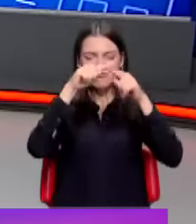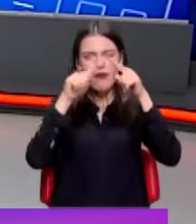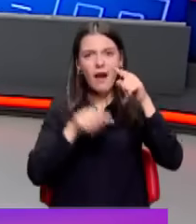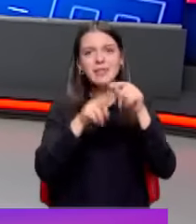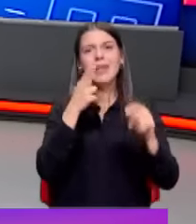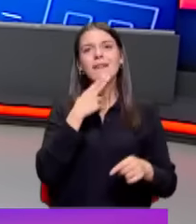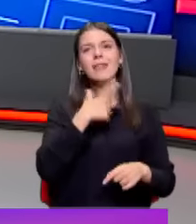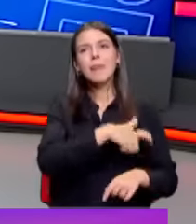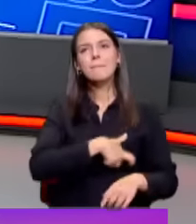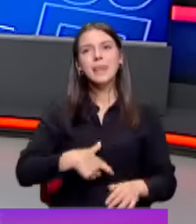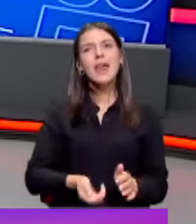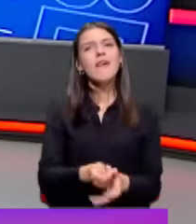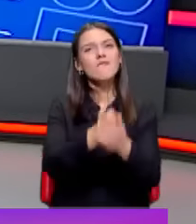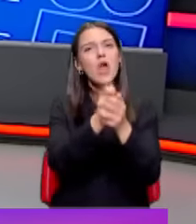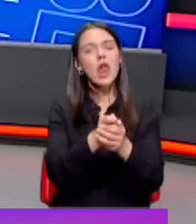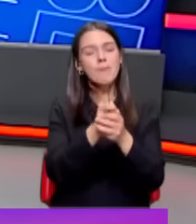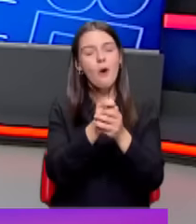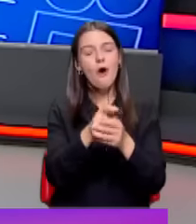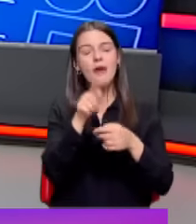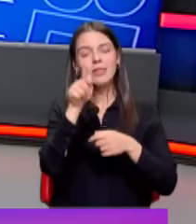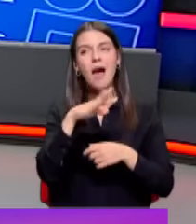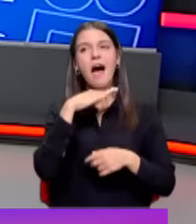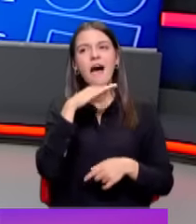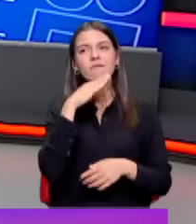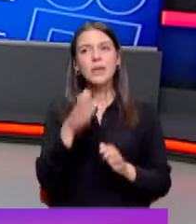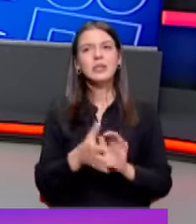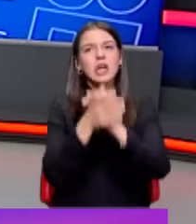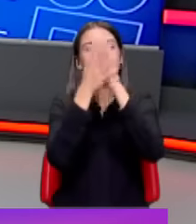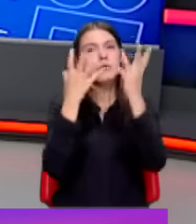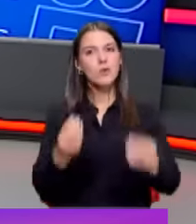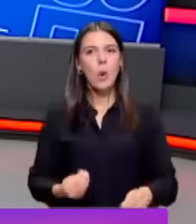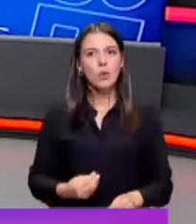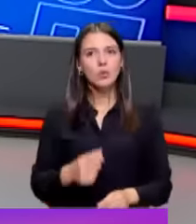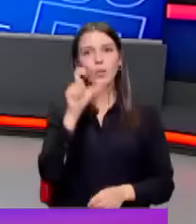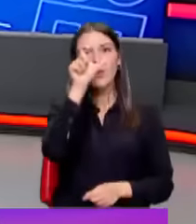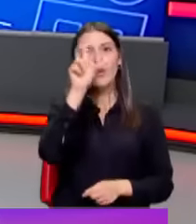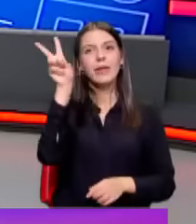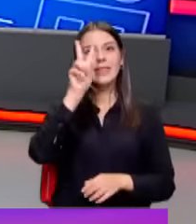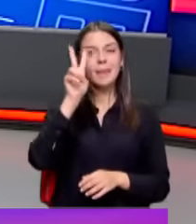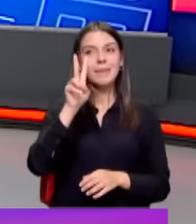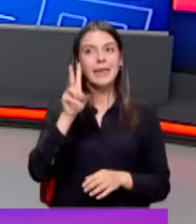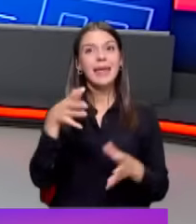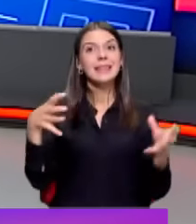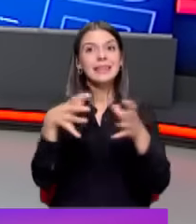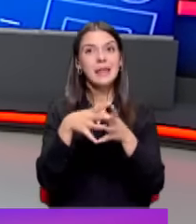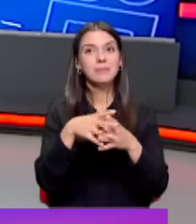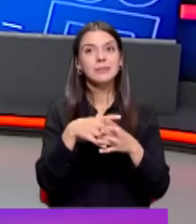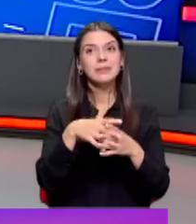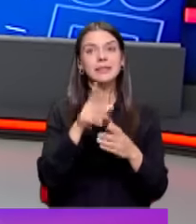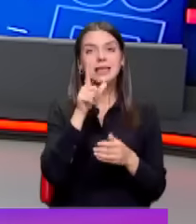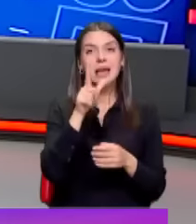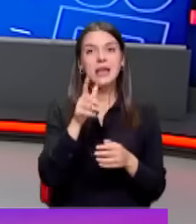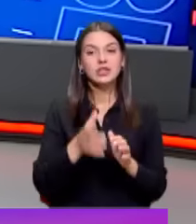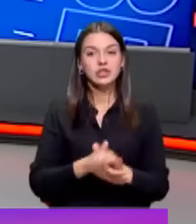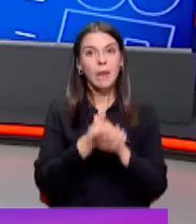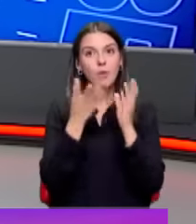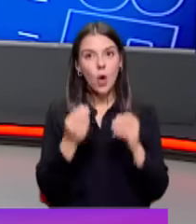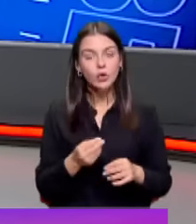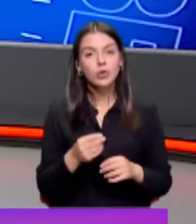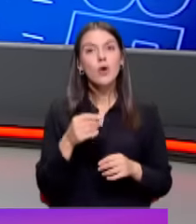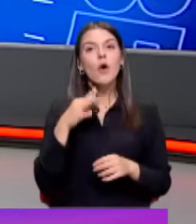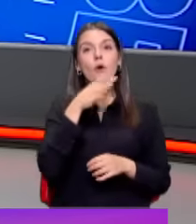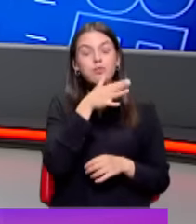milli voleybol takımımız Avrupa şampiyonu oldu. U20 takımımız Avrupa şampiyonu oldu. Bulgaristan'ın başkenti